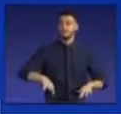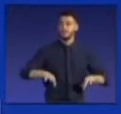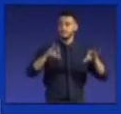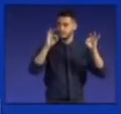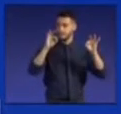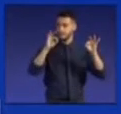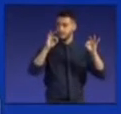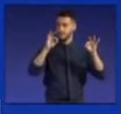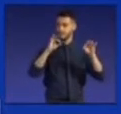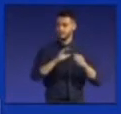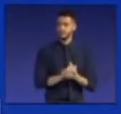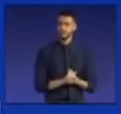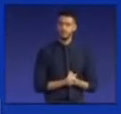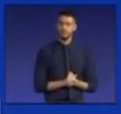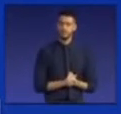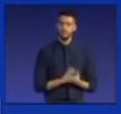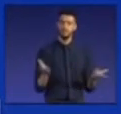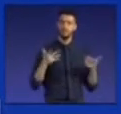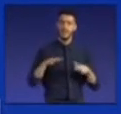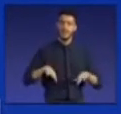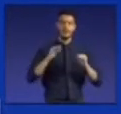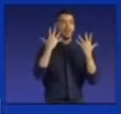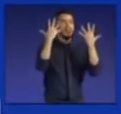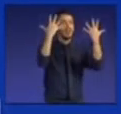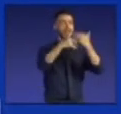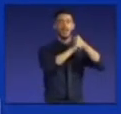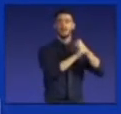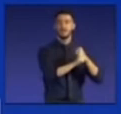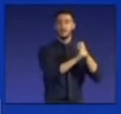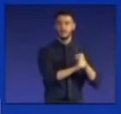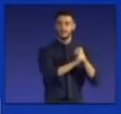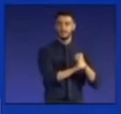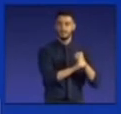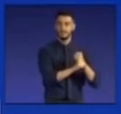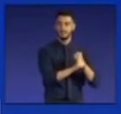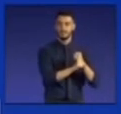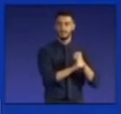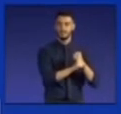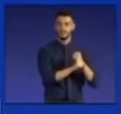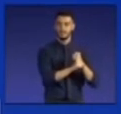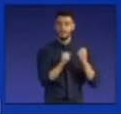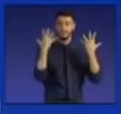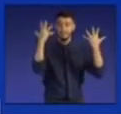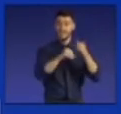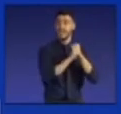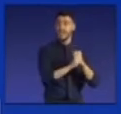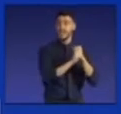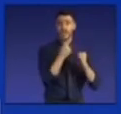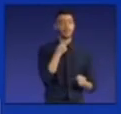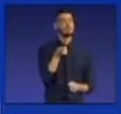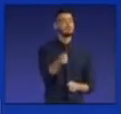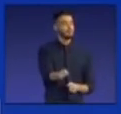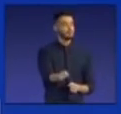Βουλή και πρώτο κόμμα τη Νέα Δημοκρατία, η Νέα Δημοκρατία μένει στο όχι όσον αφορά αυτό το προφανώς θέμα. Προφανώς. Το Λαϊκό Κόμμα, το Ευρωπαϊκό Λαϊκό Κόμμα ζητάει